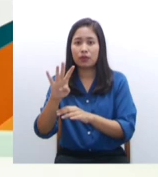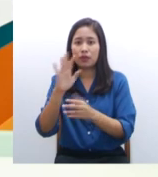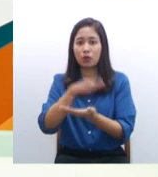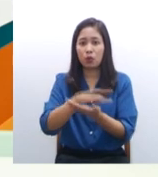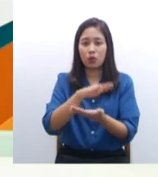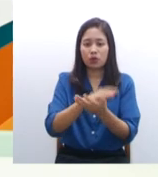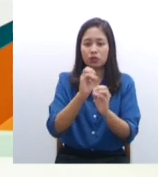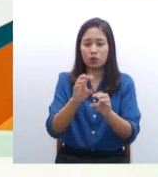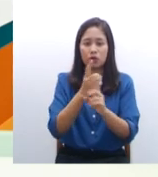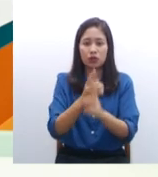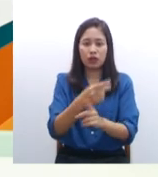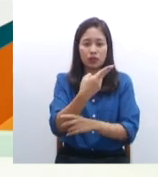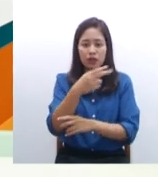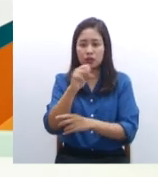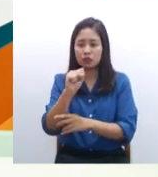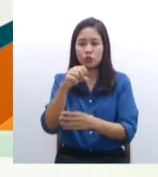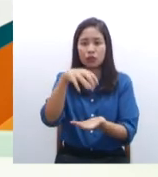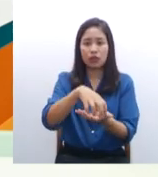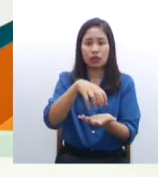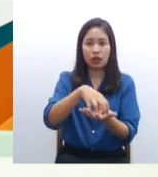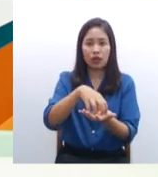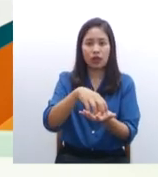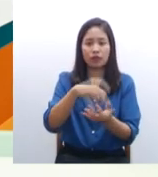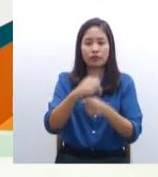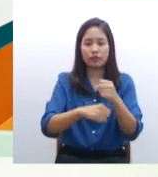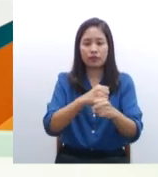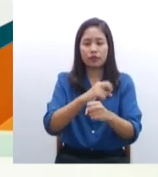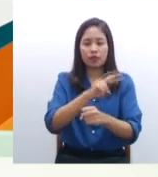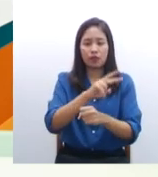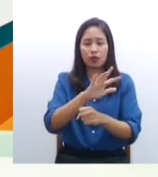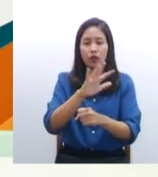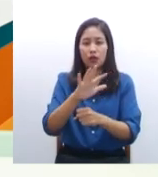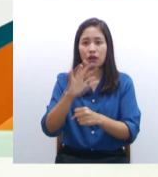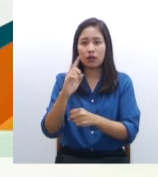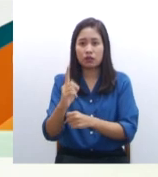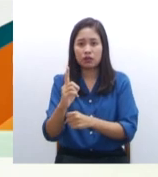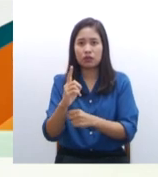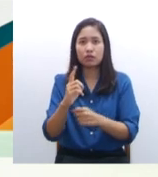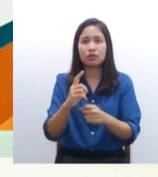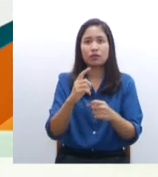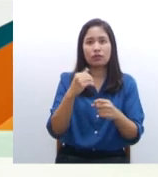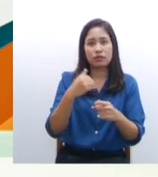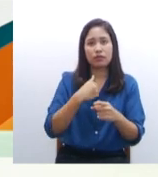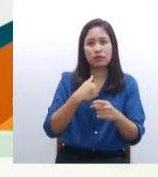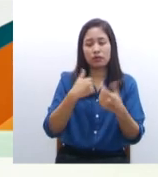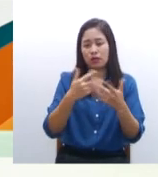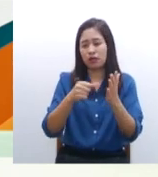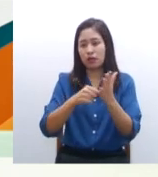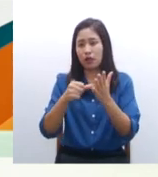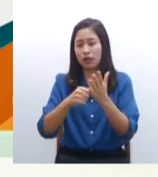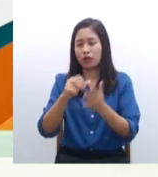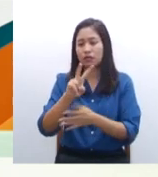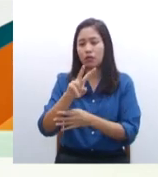ลักสูตรแกนกลางการศึกษาขั้นพื้นฐานปีพ.ศ. 2551ฉบับปรับปรุงแก้ไขปี2560